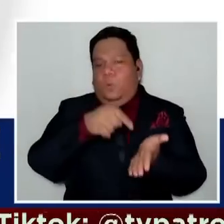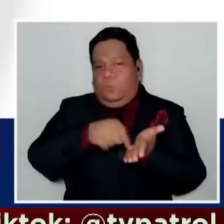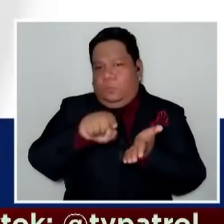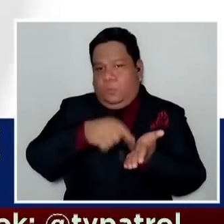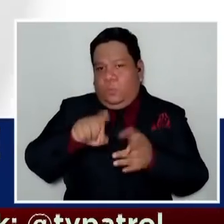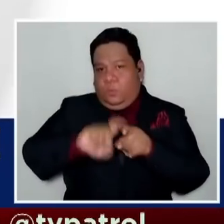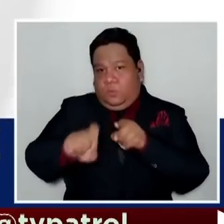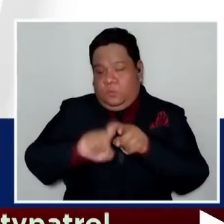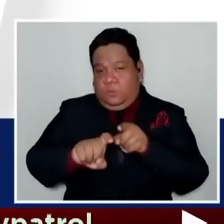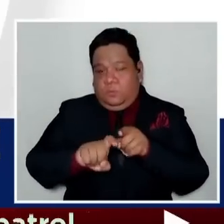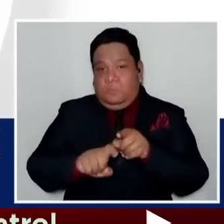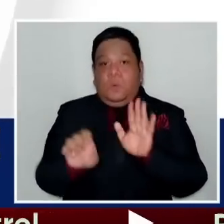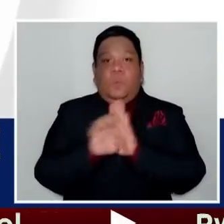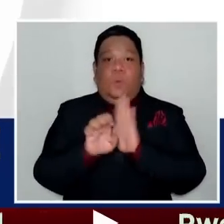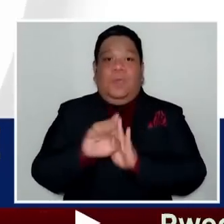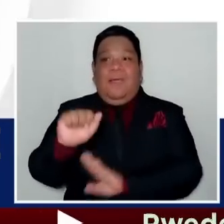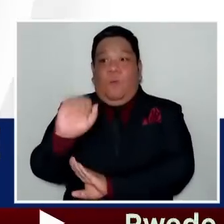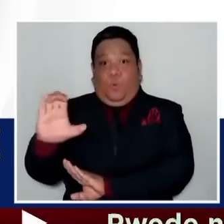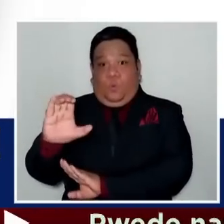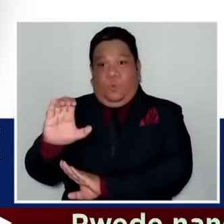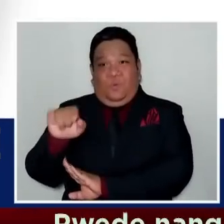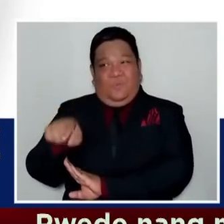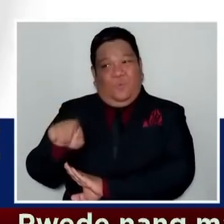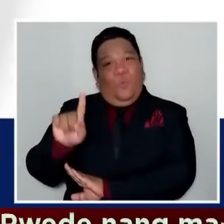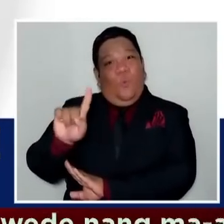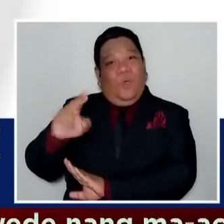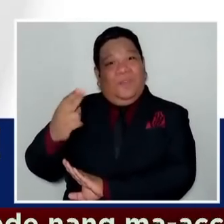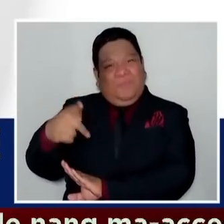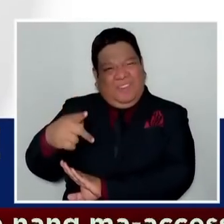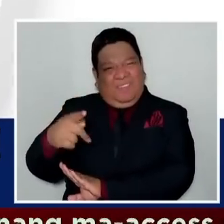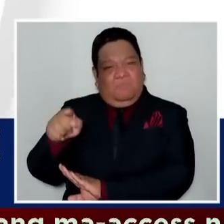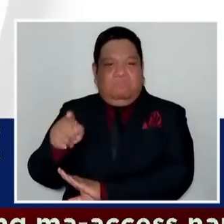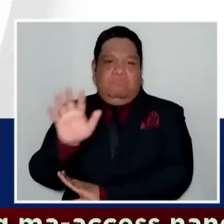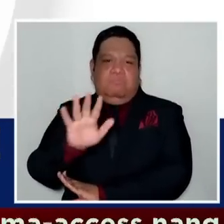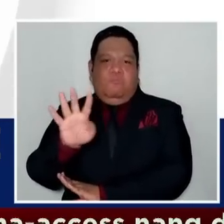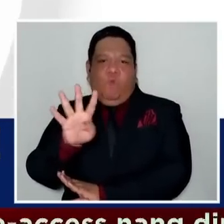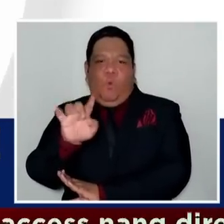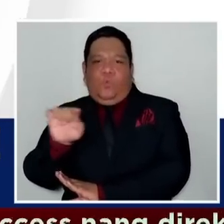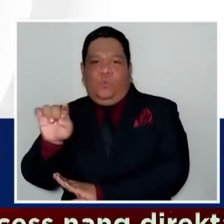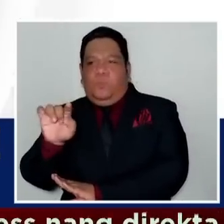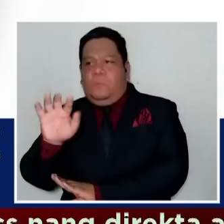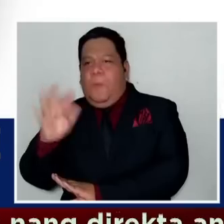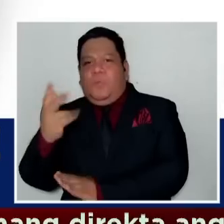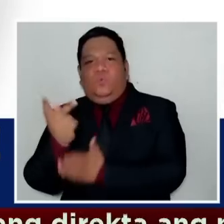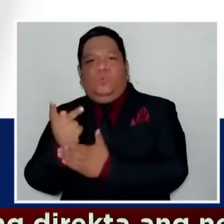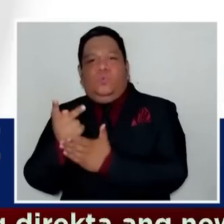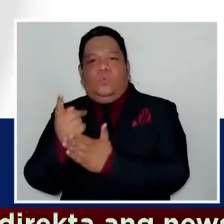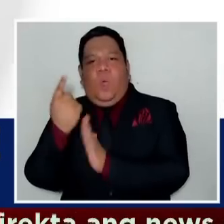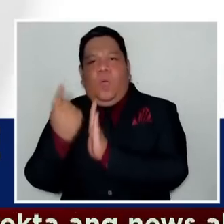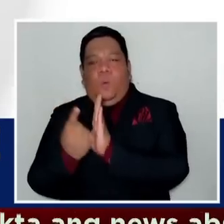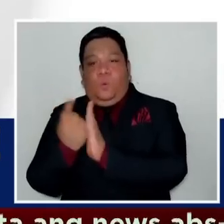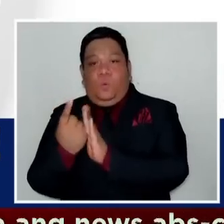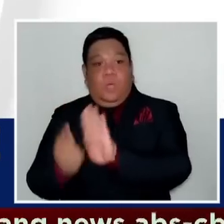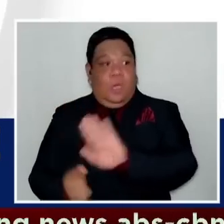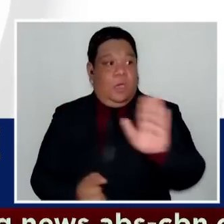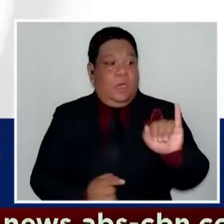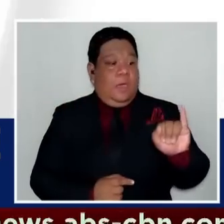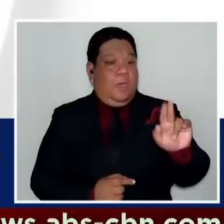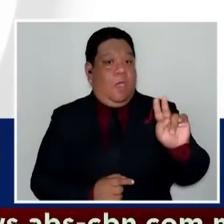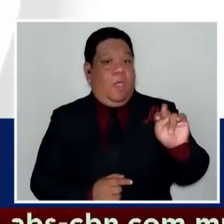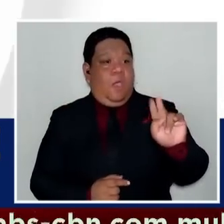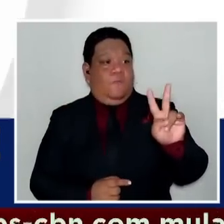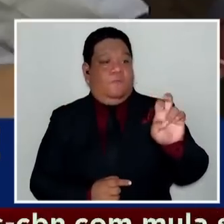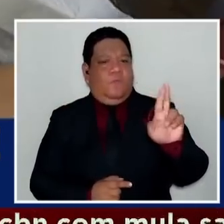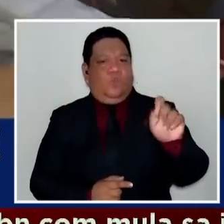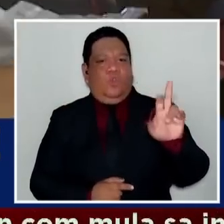na 1 horsepower naglalaro sa 4 hanggang 5 pesos kada oras ang konsumo. Pero ang inverter na 1 horsepower nasa 3 pesos lang